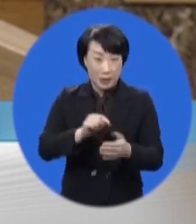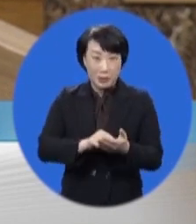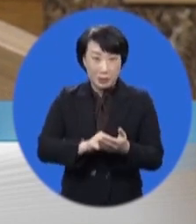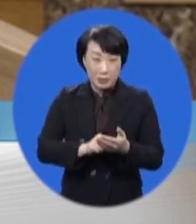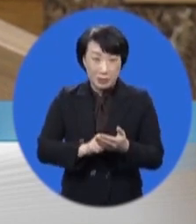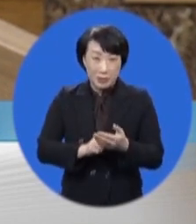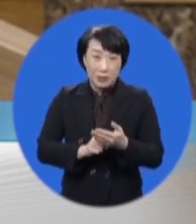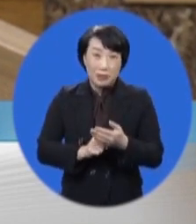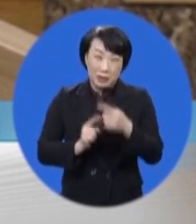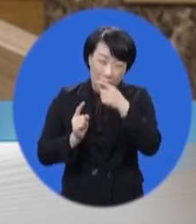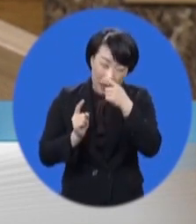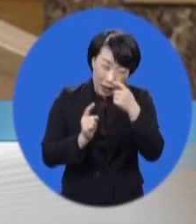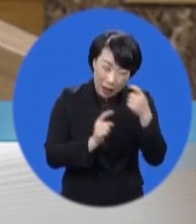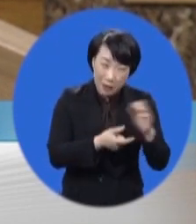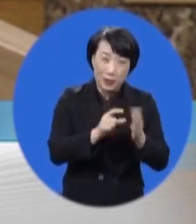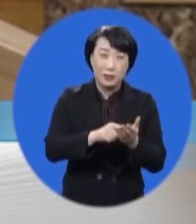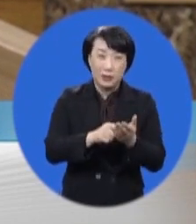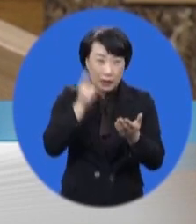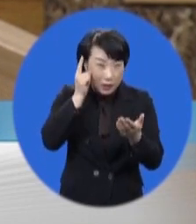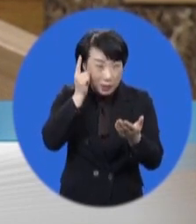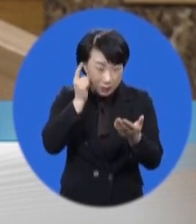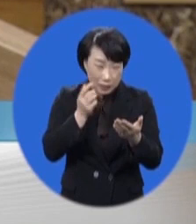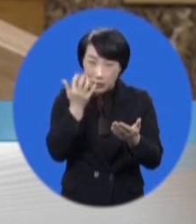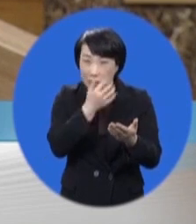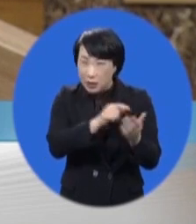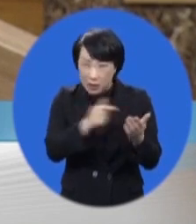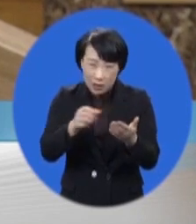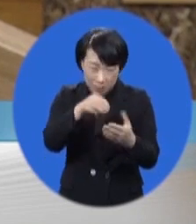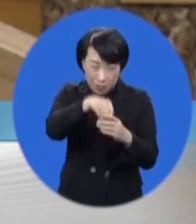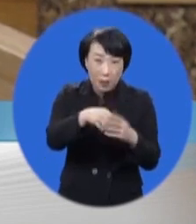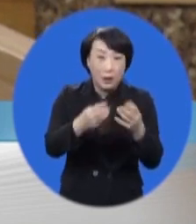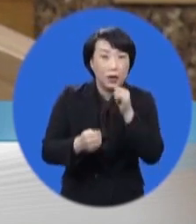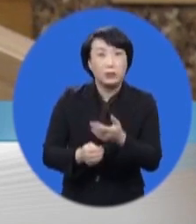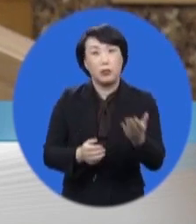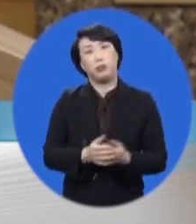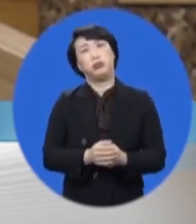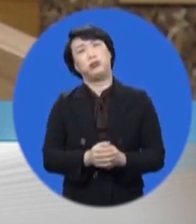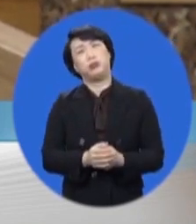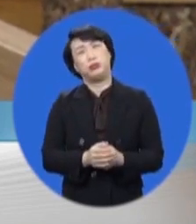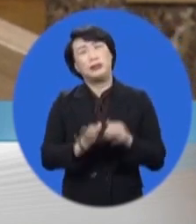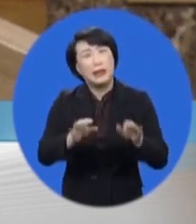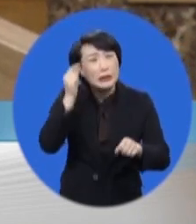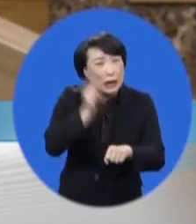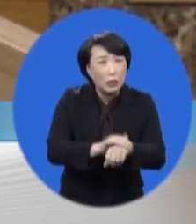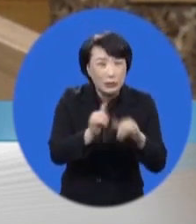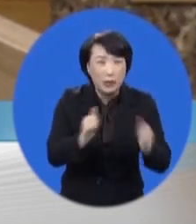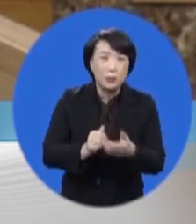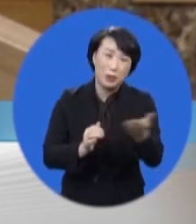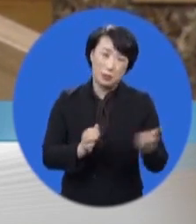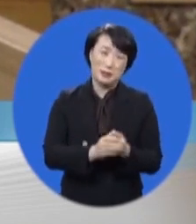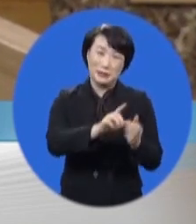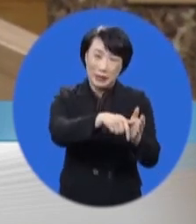다 빼앗길 만한 것들이 다 들어있잖아요. 그래서 지혜로운 자는